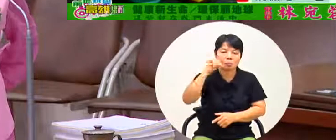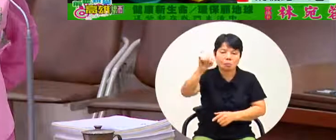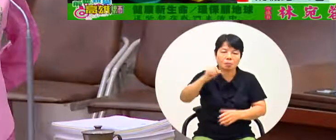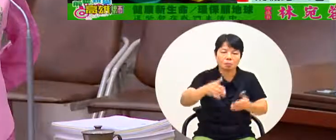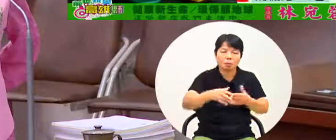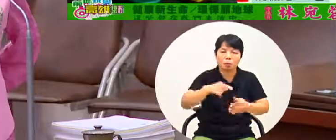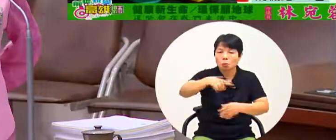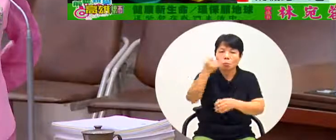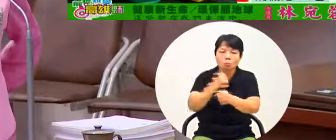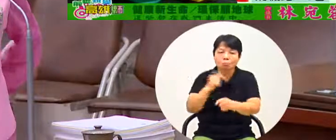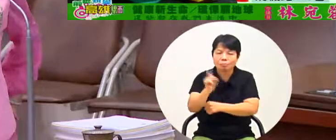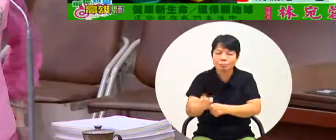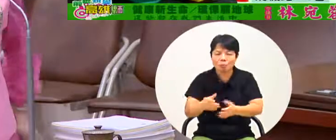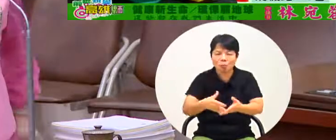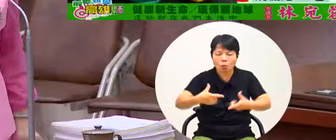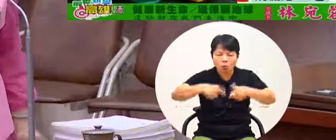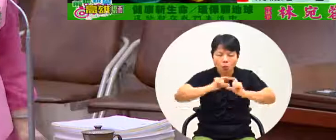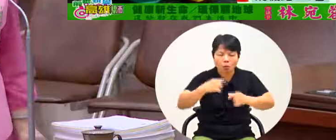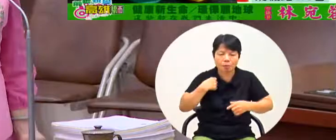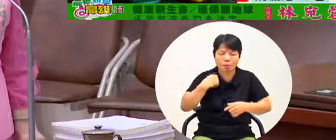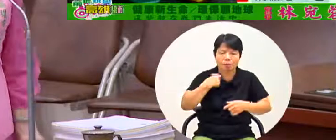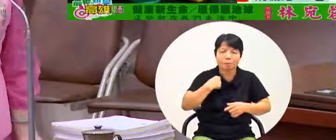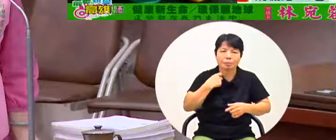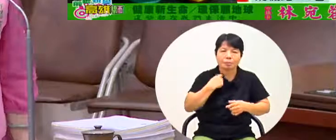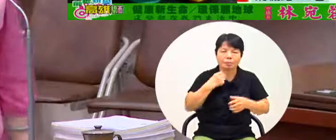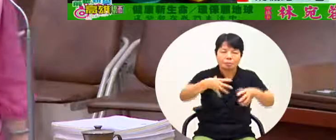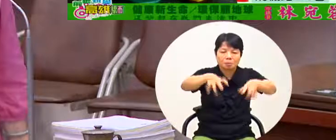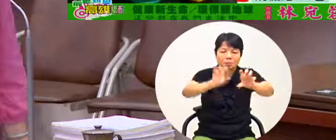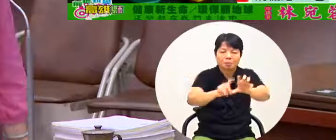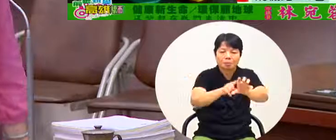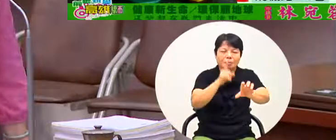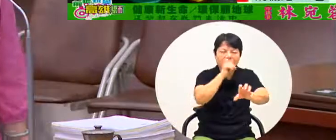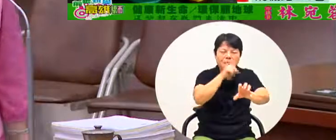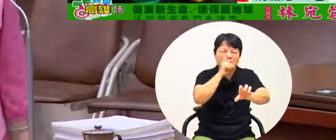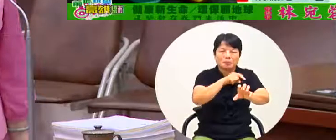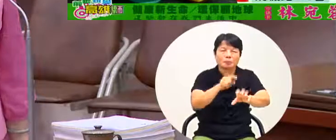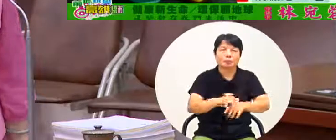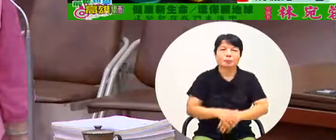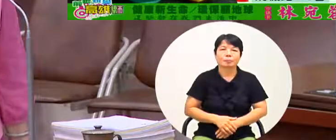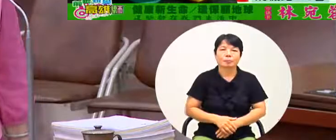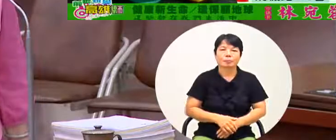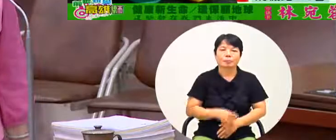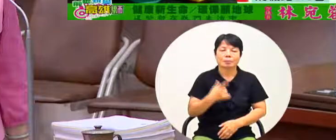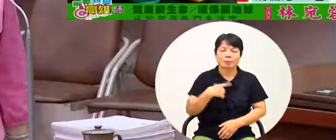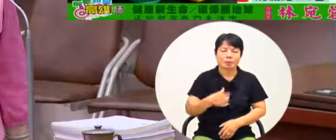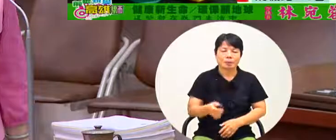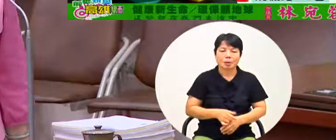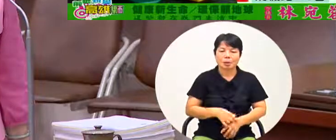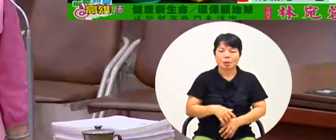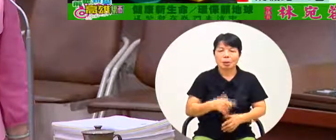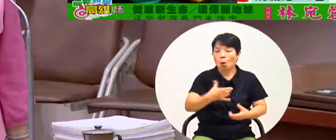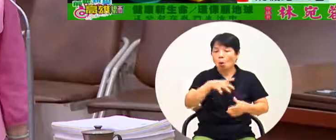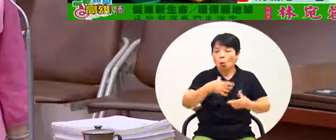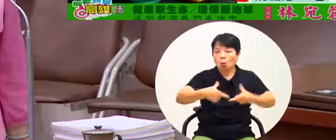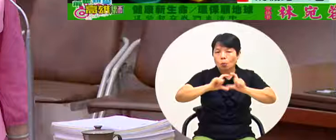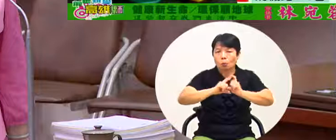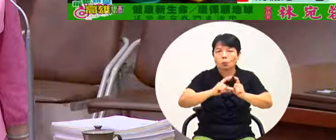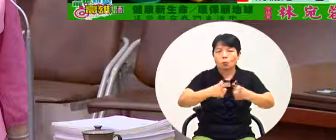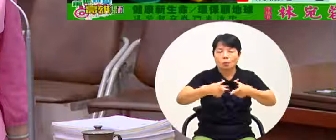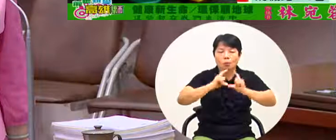衣服都要去看阿公阿嬷、外公外婆都穿得那么漂亮，啊怎么回到奶奶家、回到爷爷家，